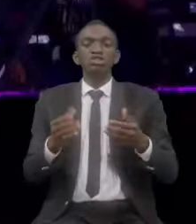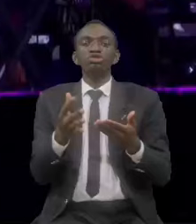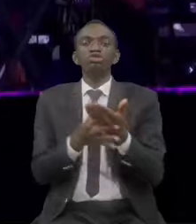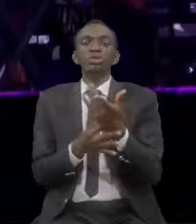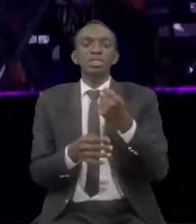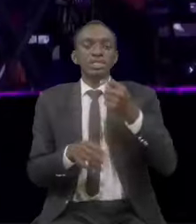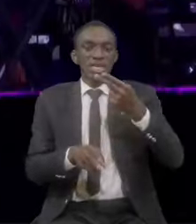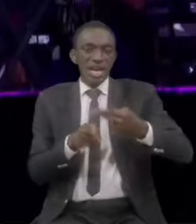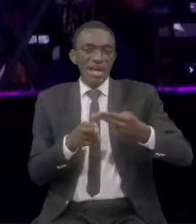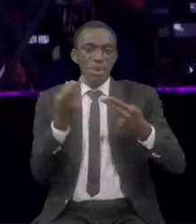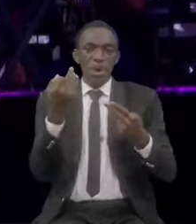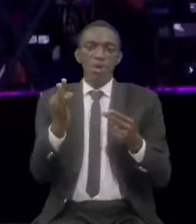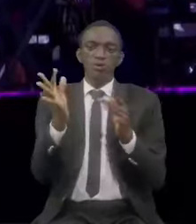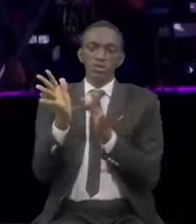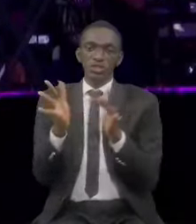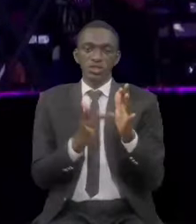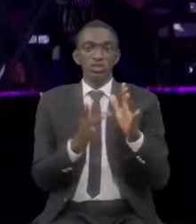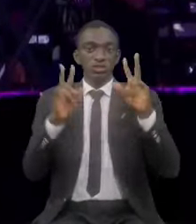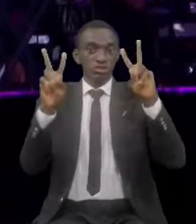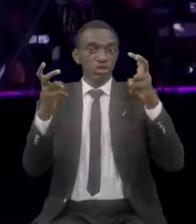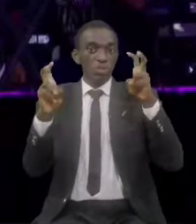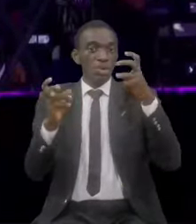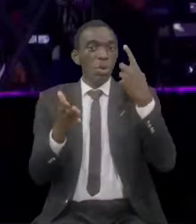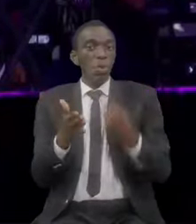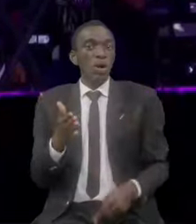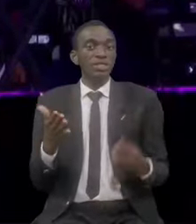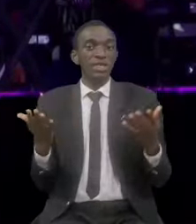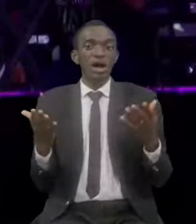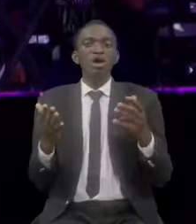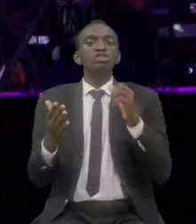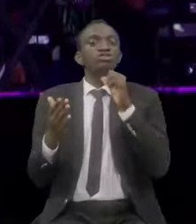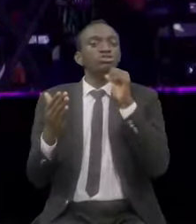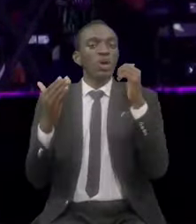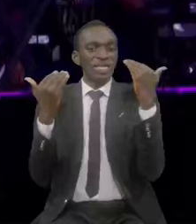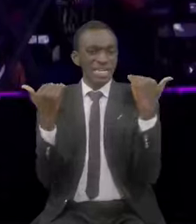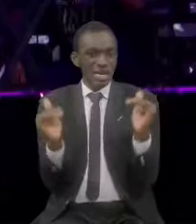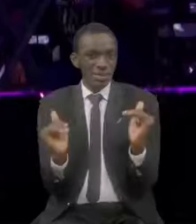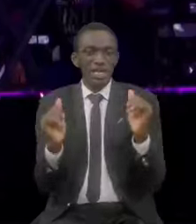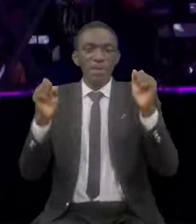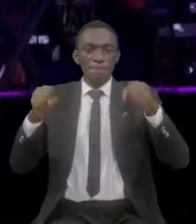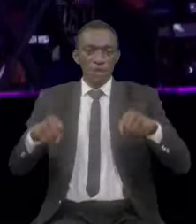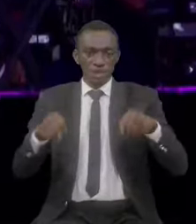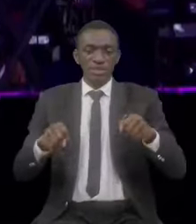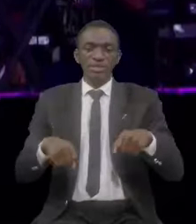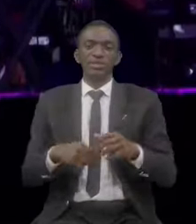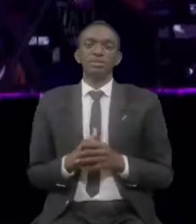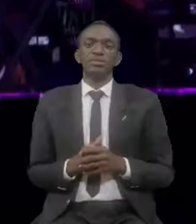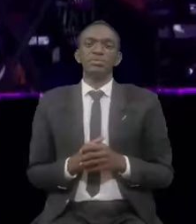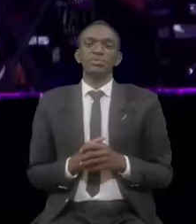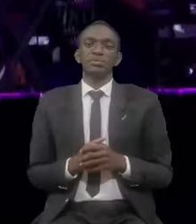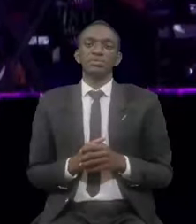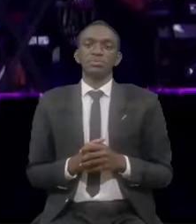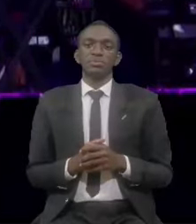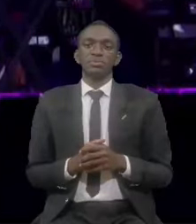Les possibilités illimitées à travers le nom de Jésus. Les